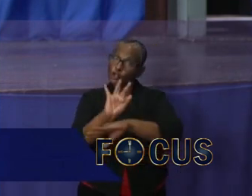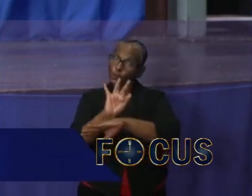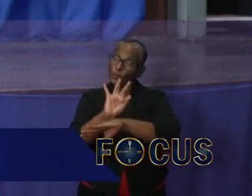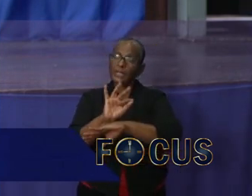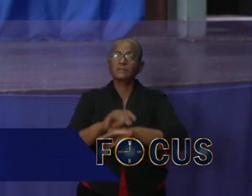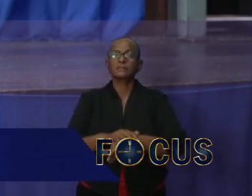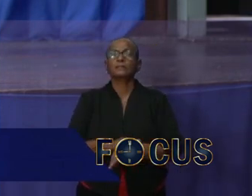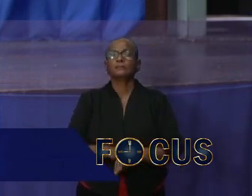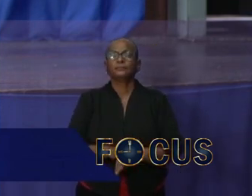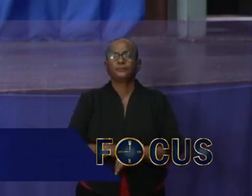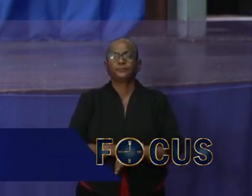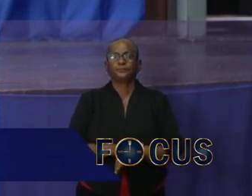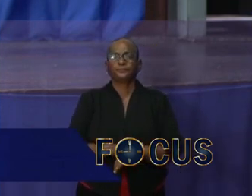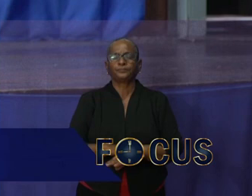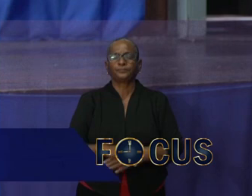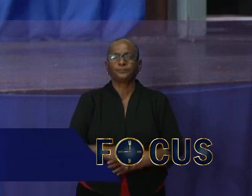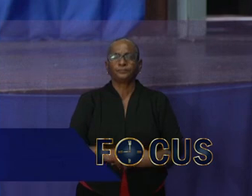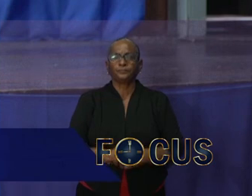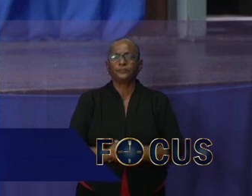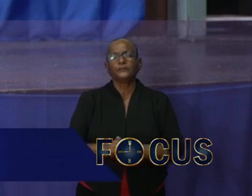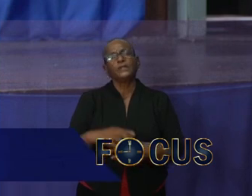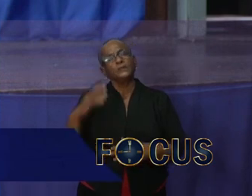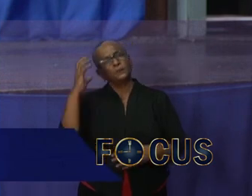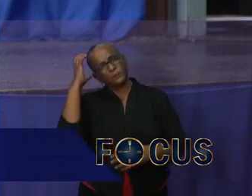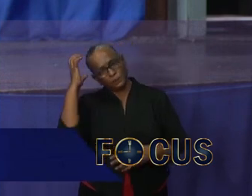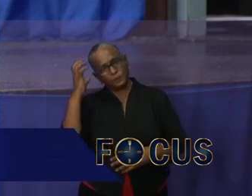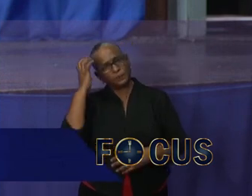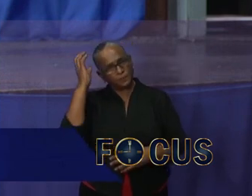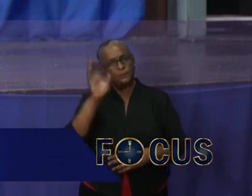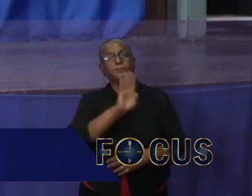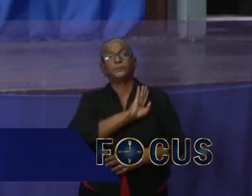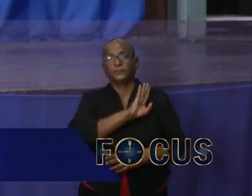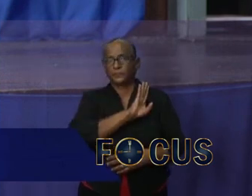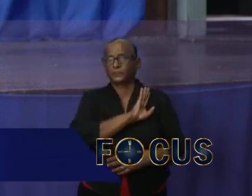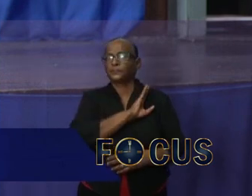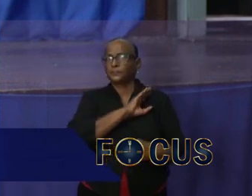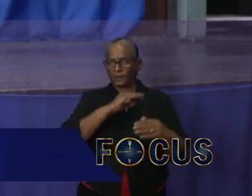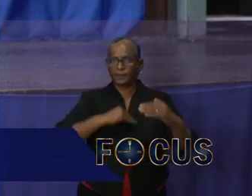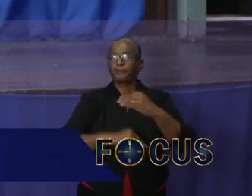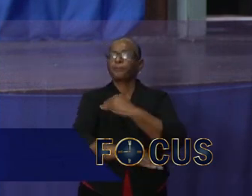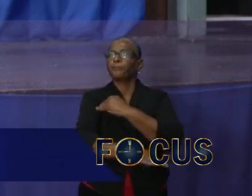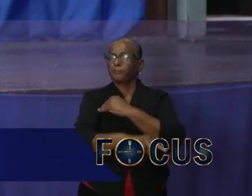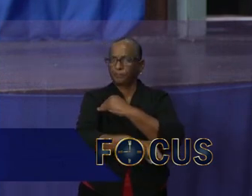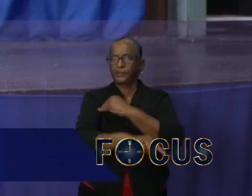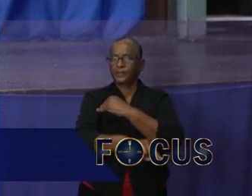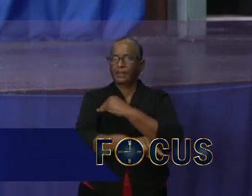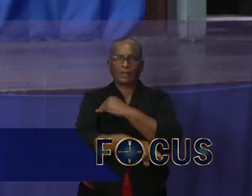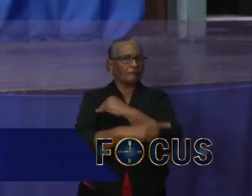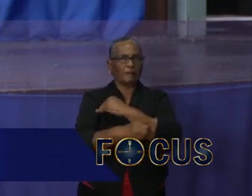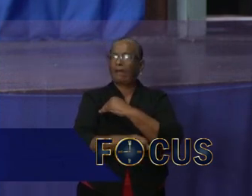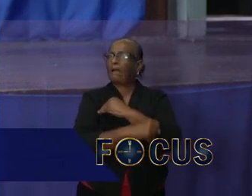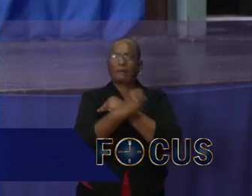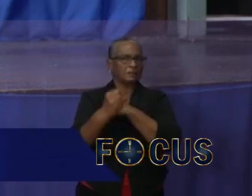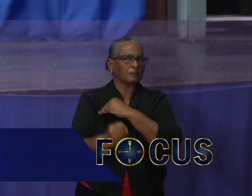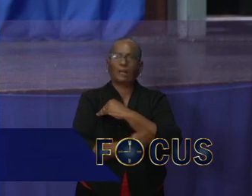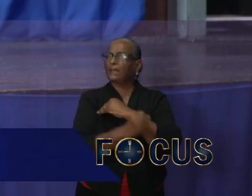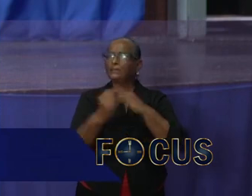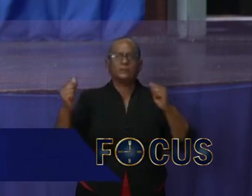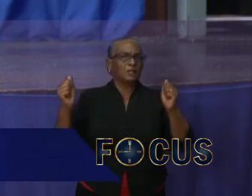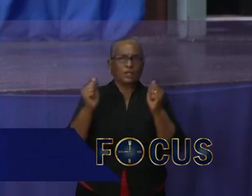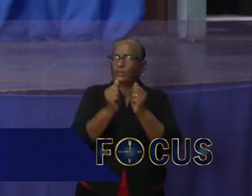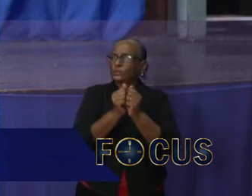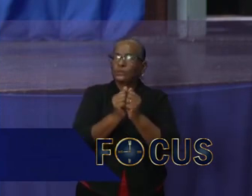Onderwijs die baart ons ook zorgen. Als je kijkt naar het binnenland. Dat elke keer wanneer het schooljaar moet